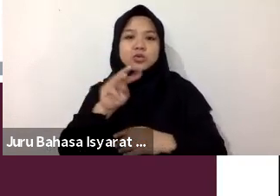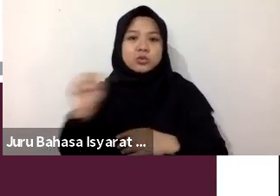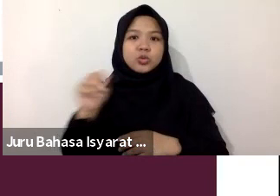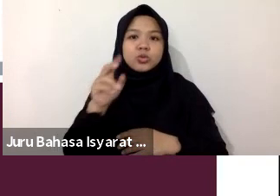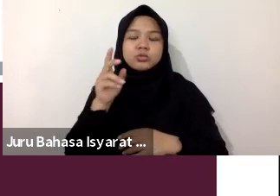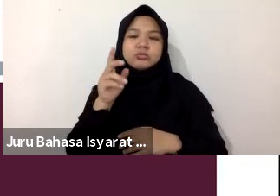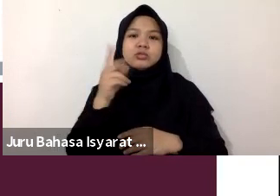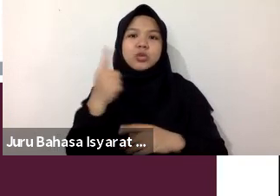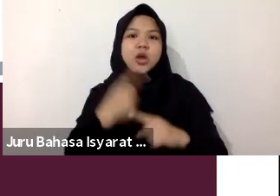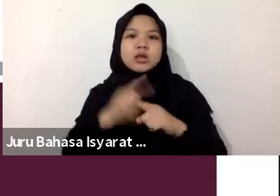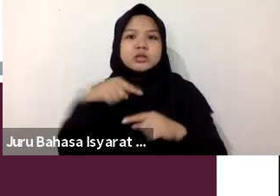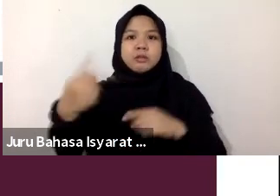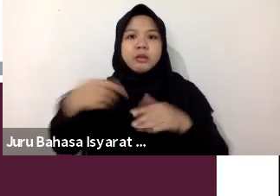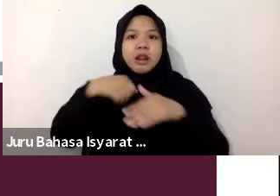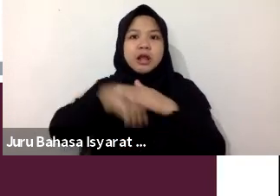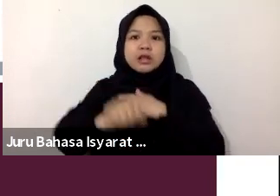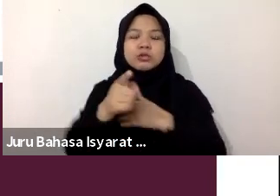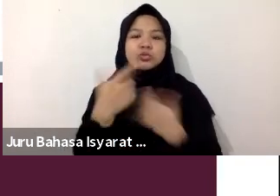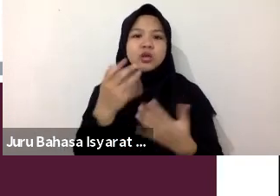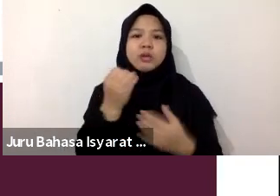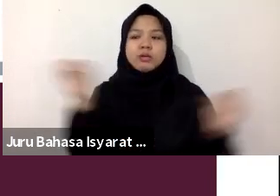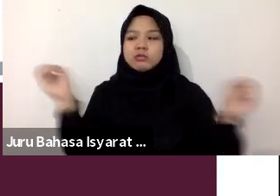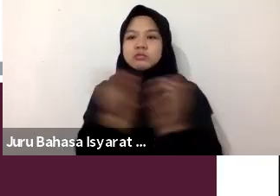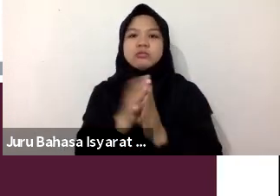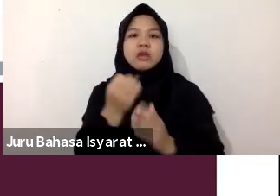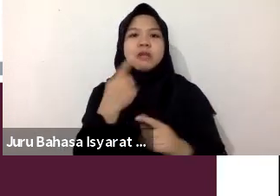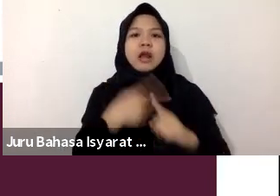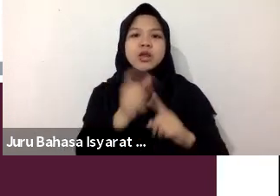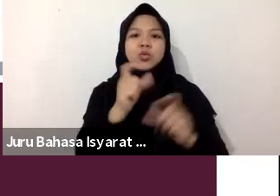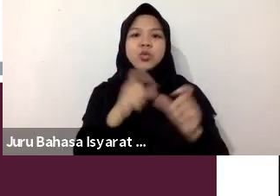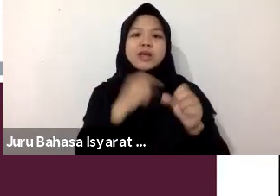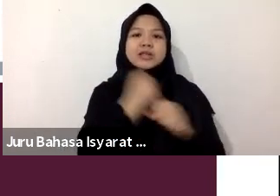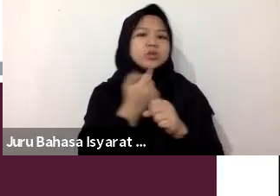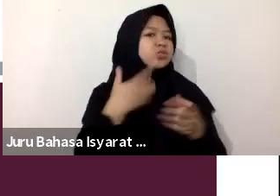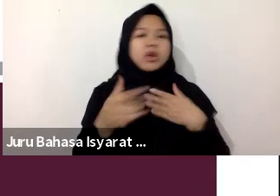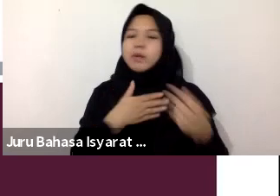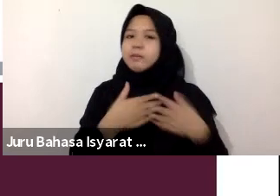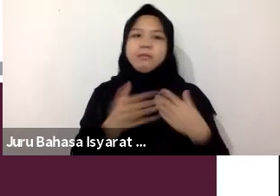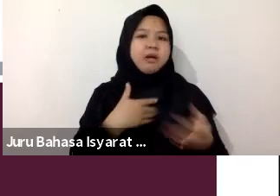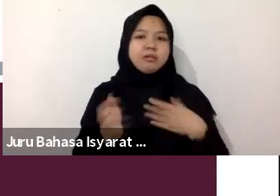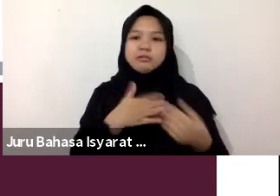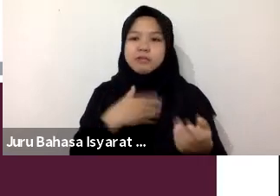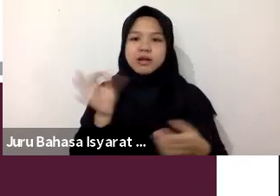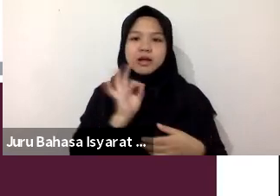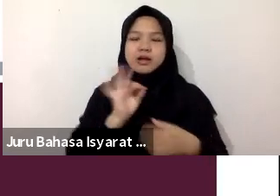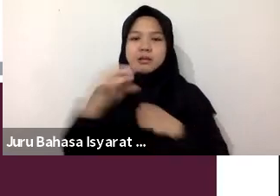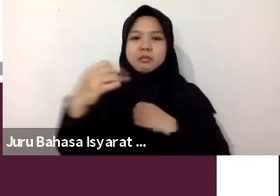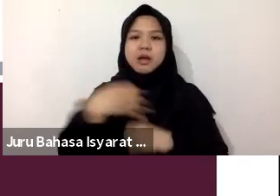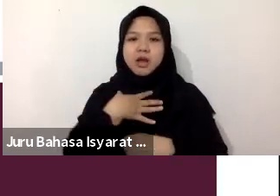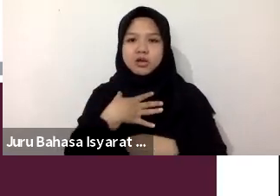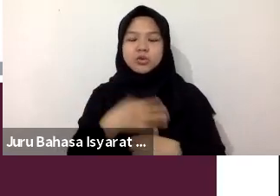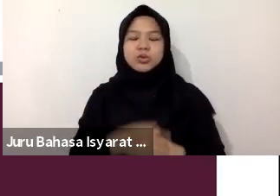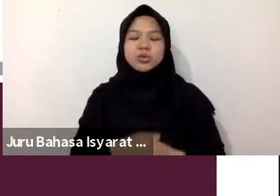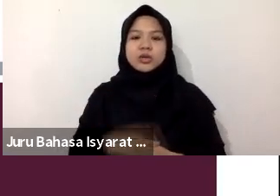sekali sampai lahir, itu udah berapa kali di USG, itu tidak apa-apa. Ya, jadi tidak berpengaruh dan tidak berefek